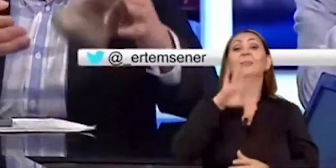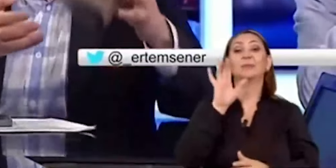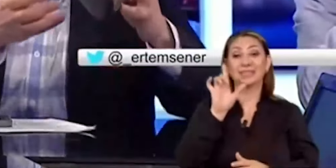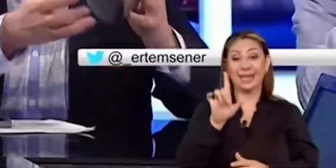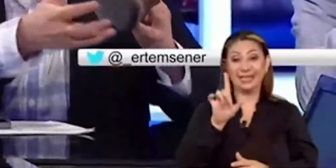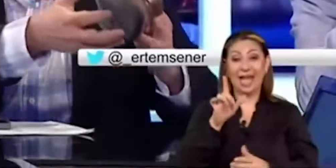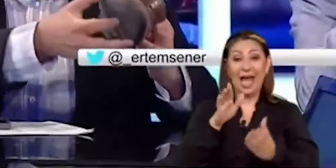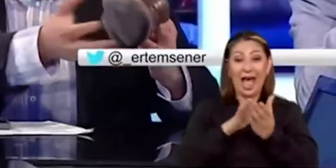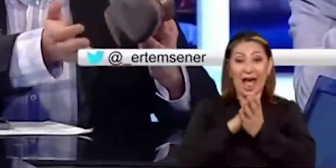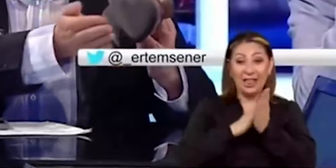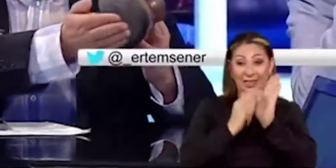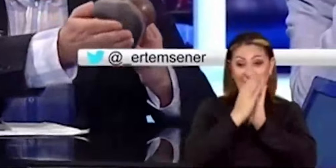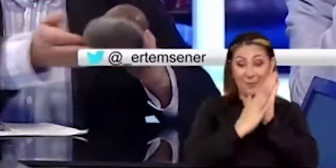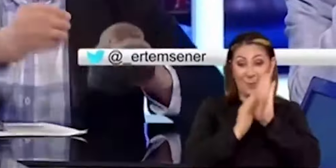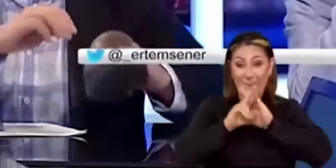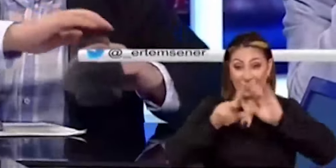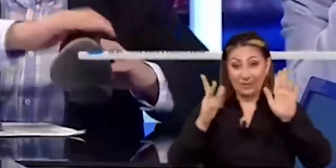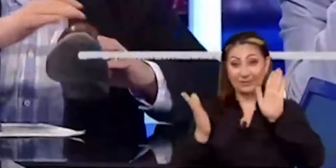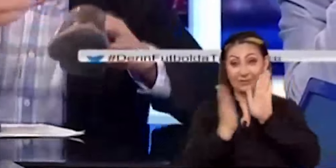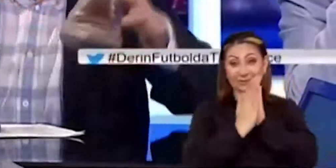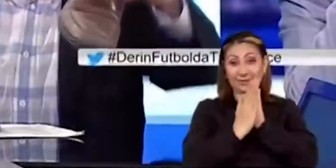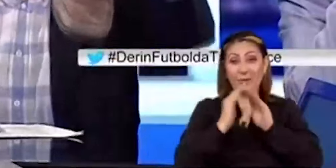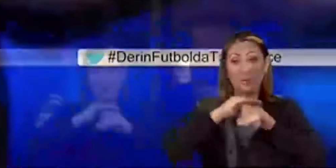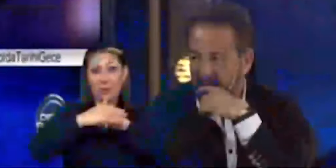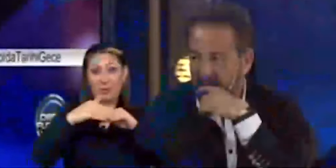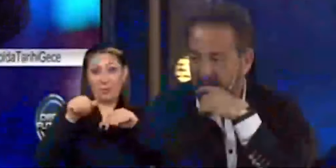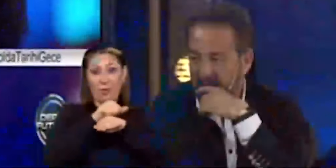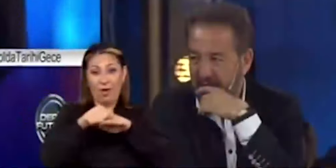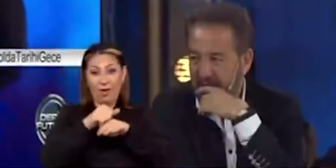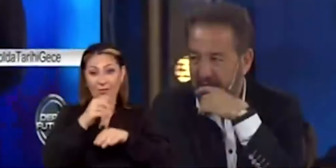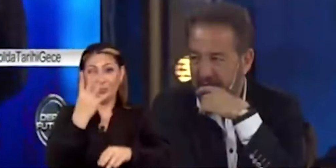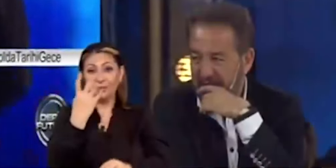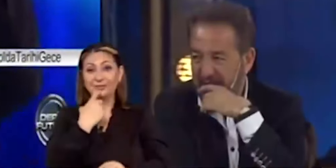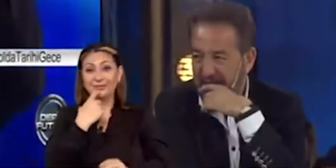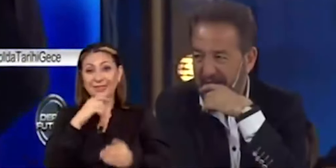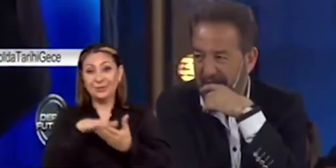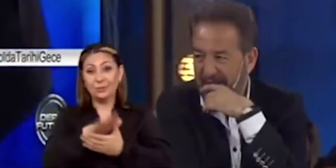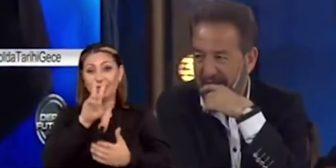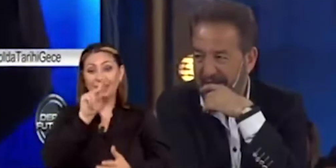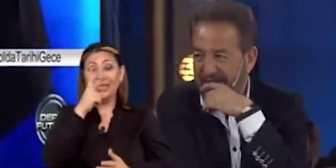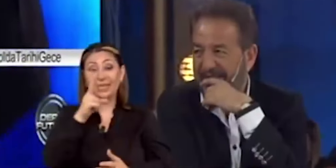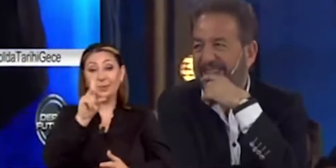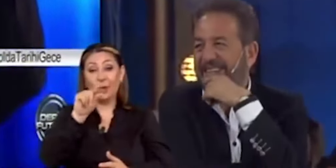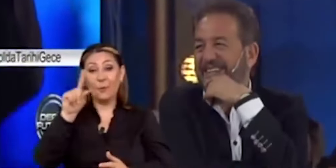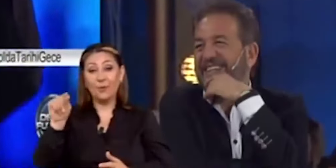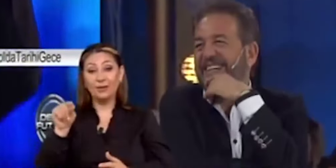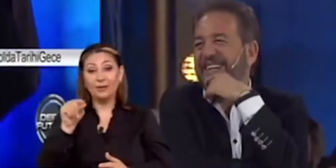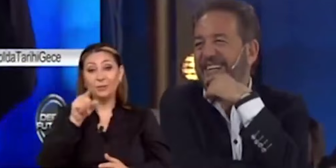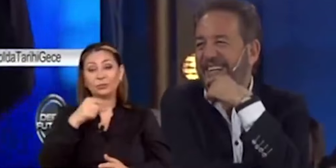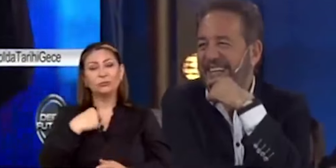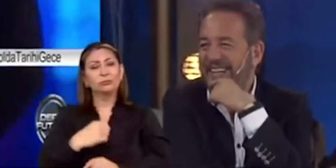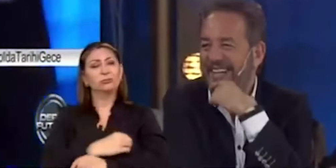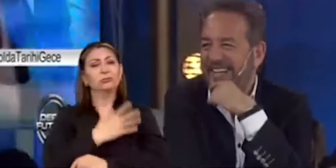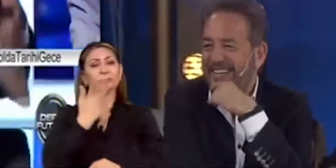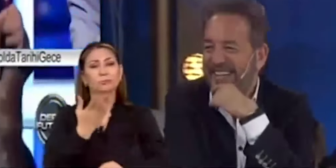gerektiği, altı patladığında pençe yaptırıp boyayla, bakın bu ayakkabıyı 4 senedir giyiyorum 2011'den beri. Ve bununla gurur